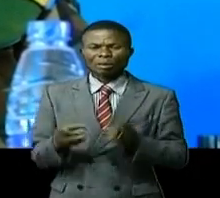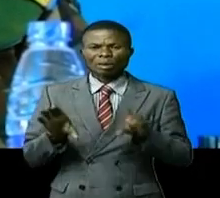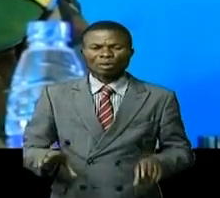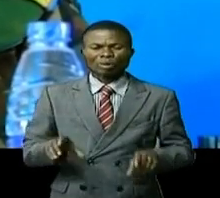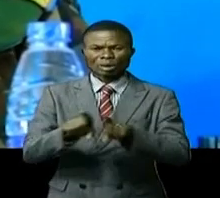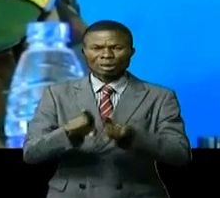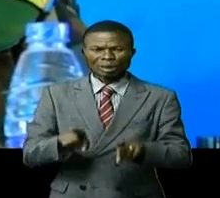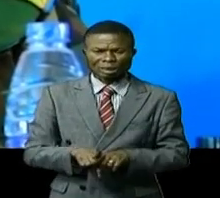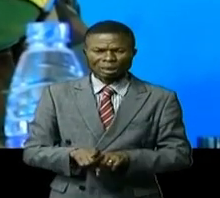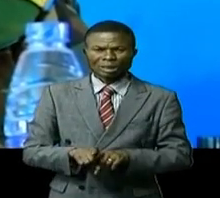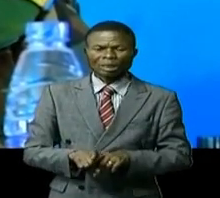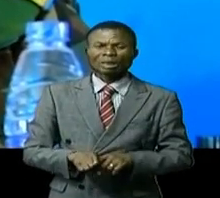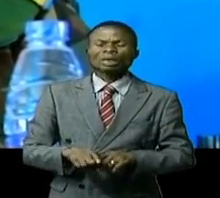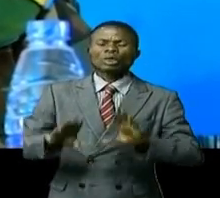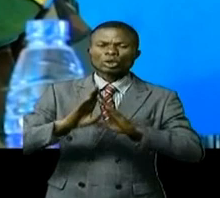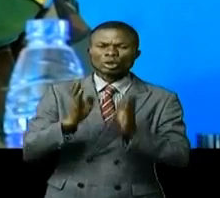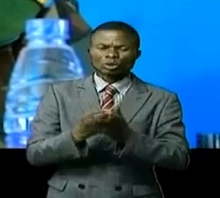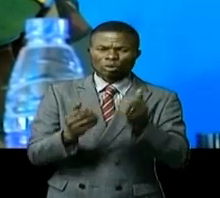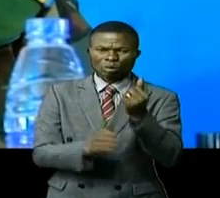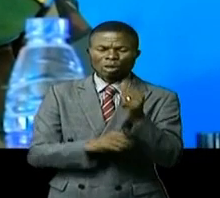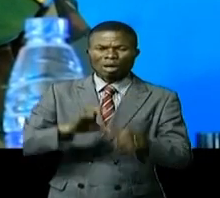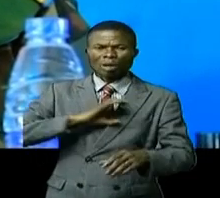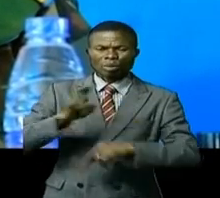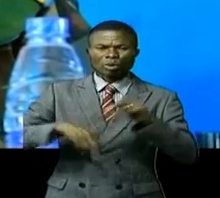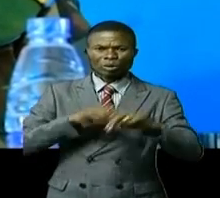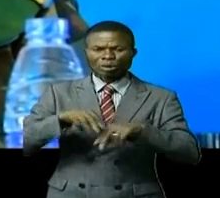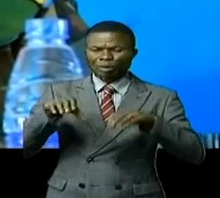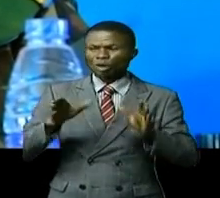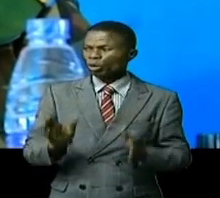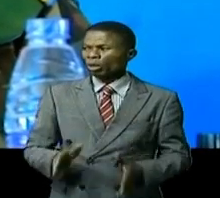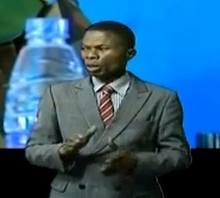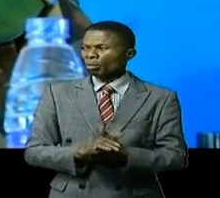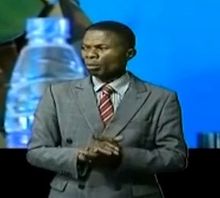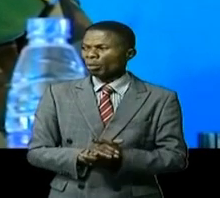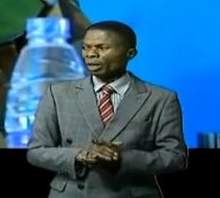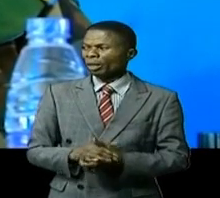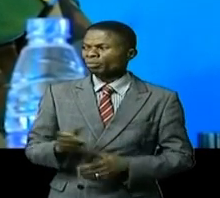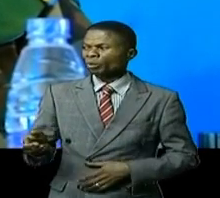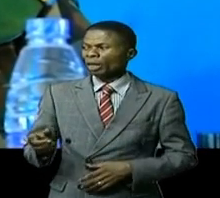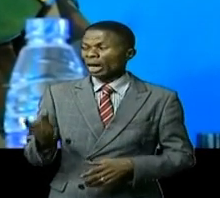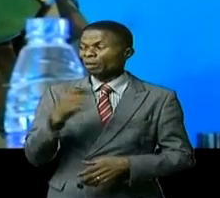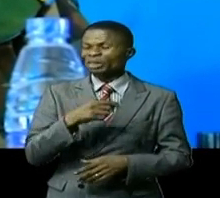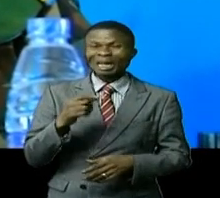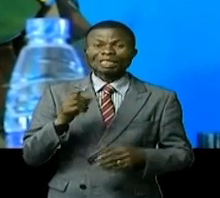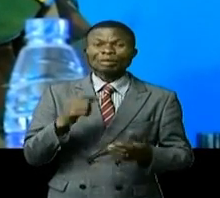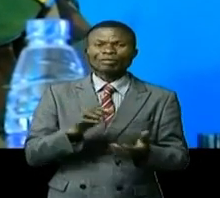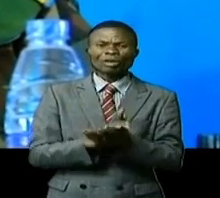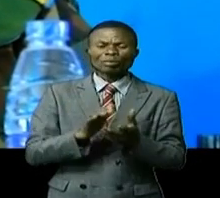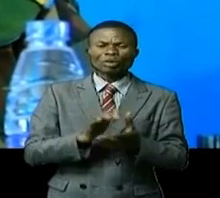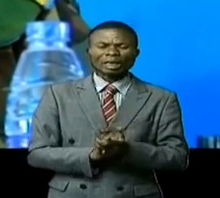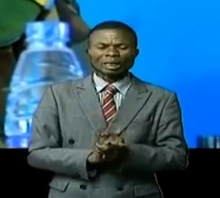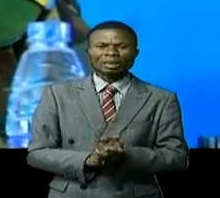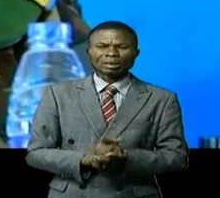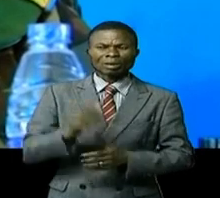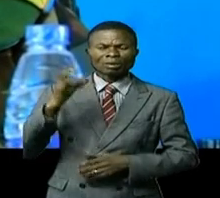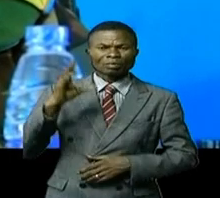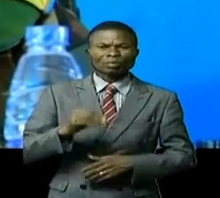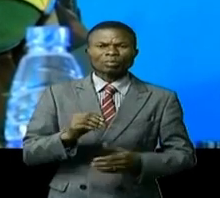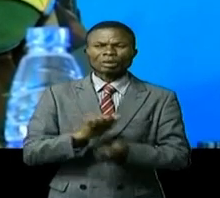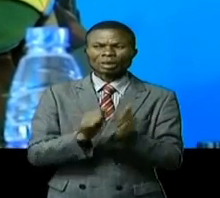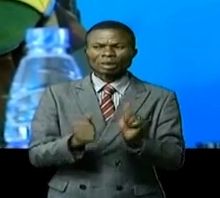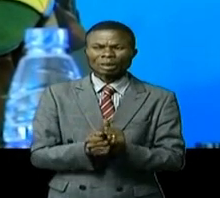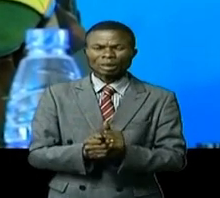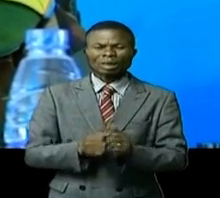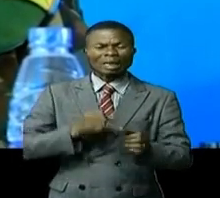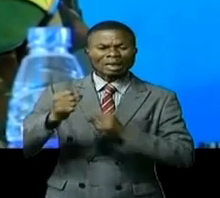de la police nationale congolaise, qui a fait la sécurité son schéma